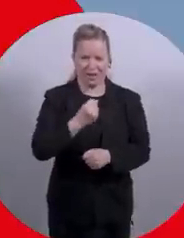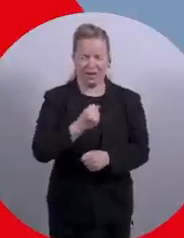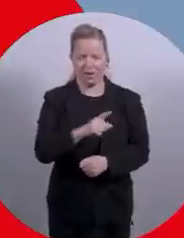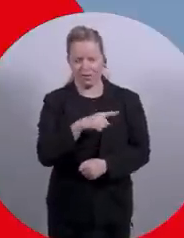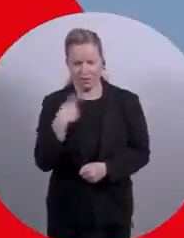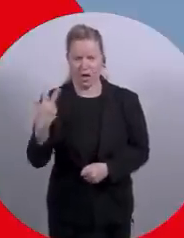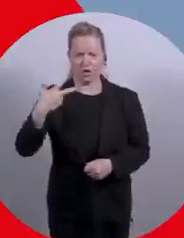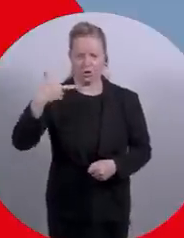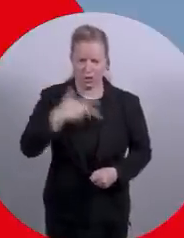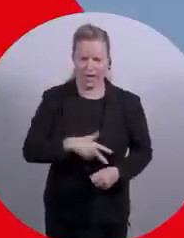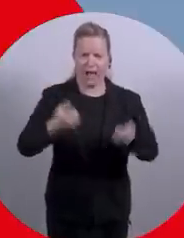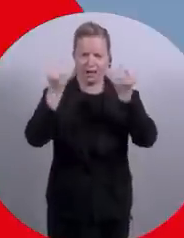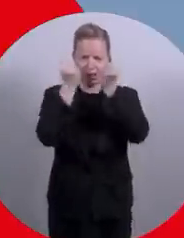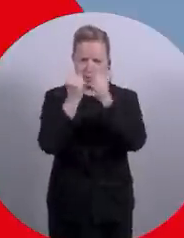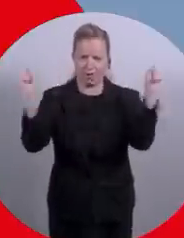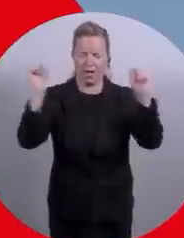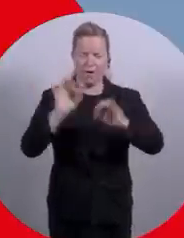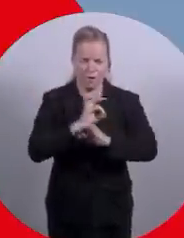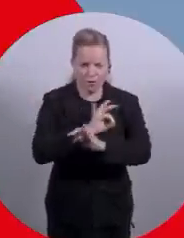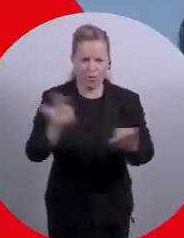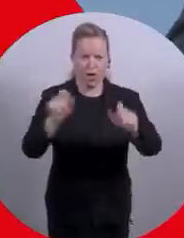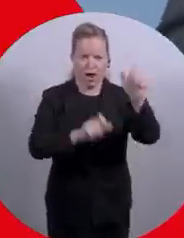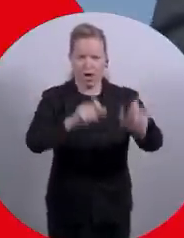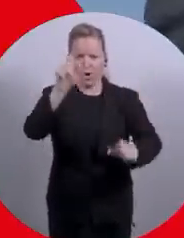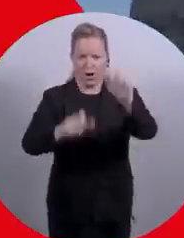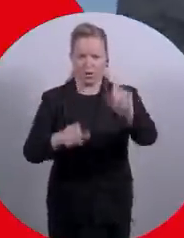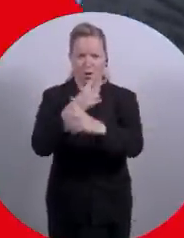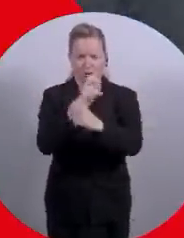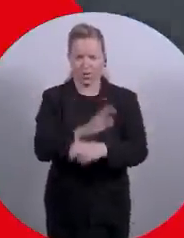Demokratie im Interesse der Menschen in Österreich danke